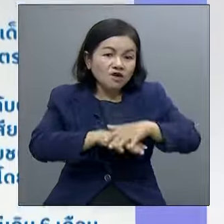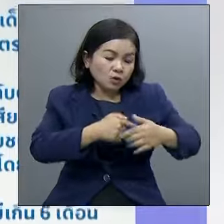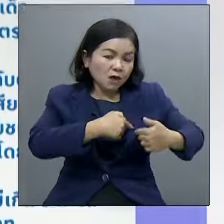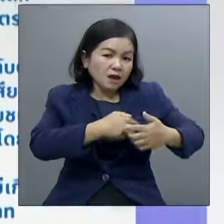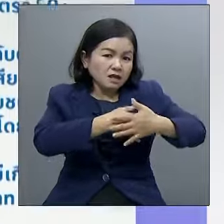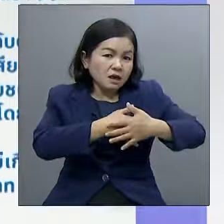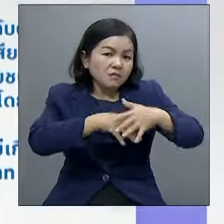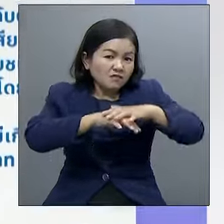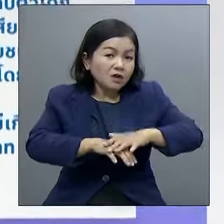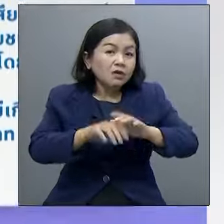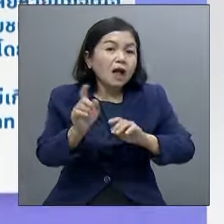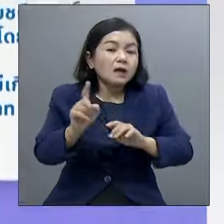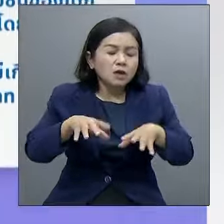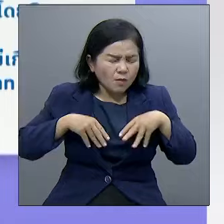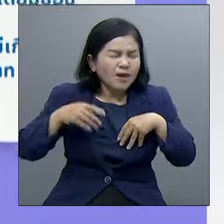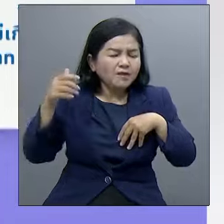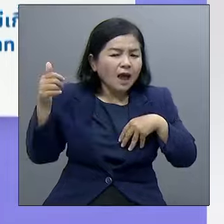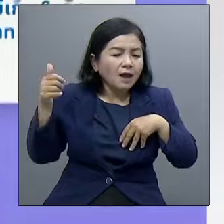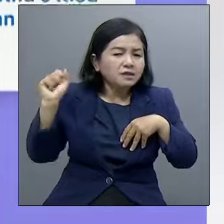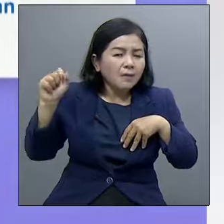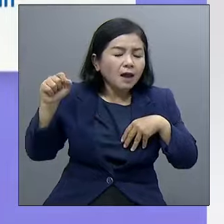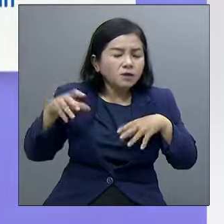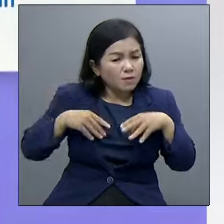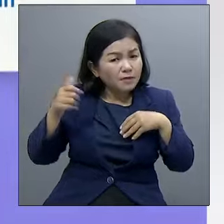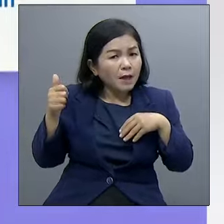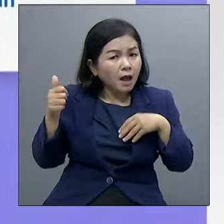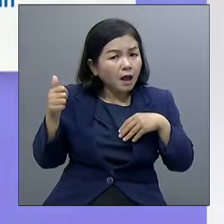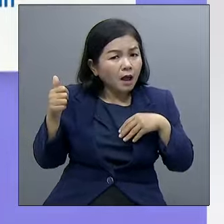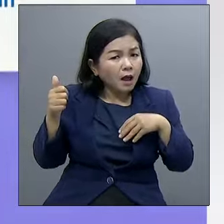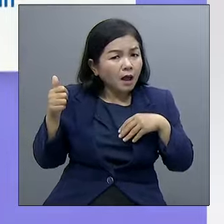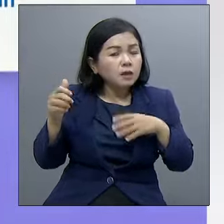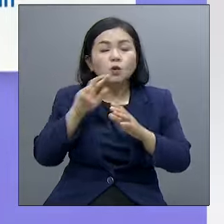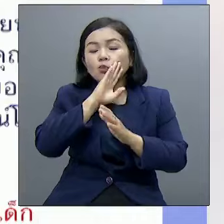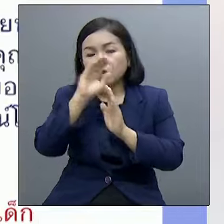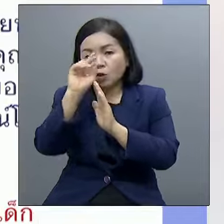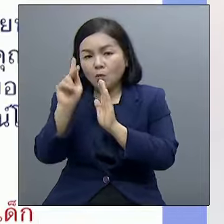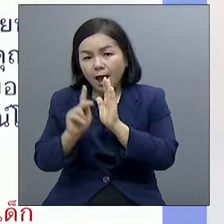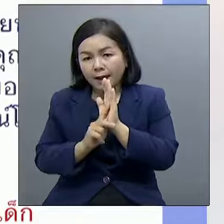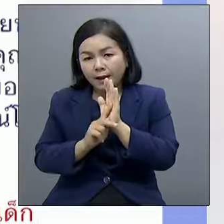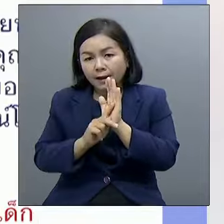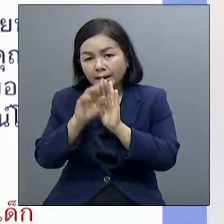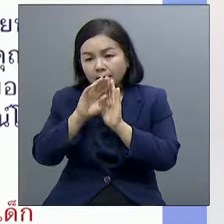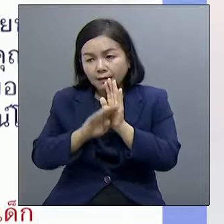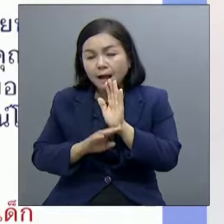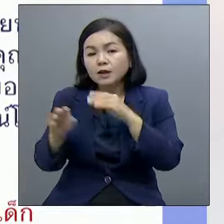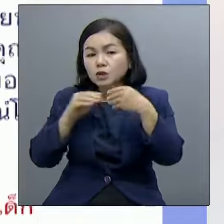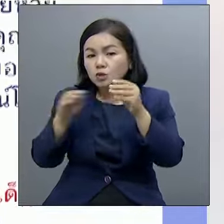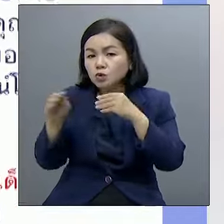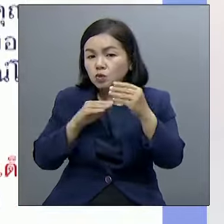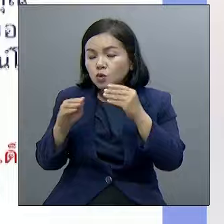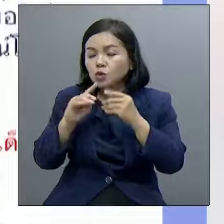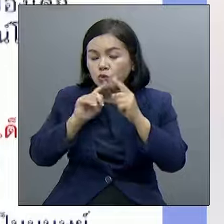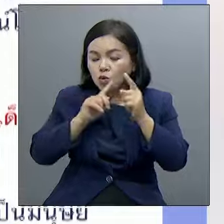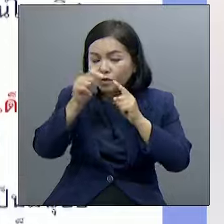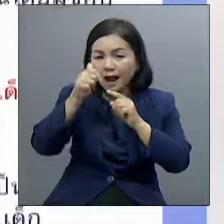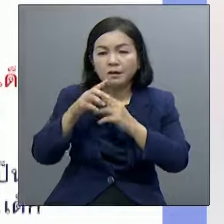าโอเคยอมให้ ก็ยอมความ พ่อแม่มีสิทธิ์ยอมมั้ยฮะ ถ้ากฎหมายบางอันเนี่ยยอมความได้แต่บางอันเนี่ยย